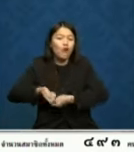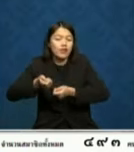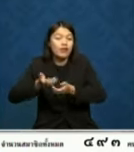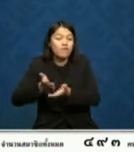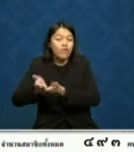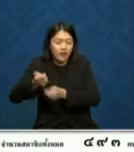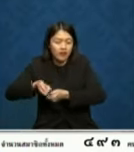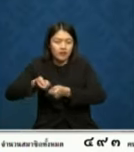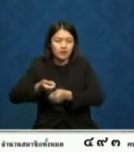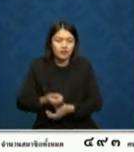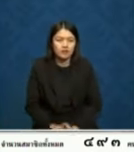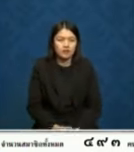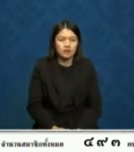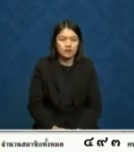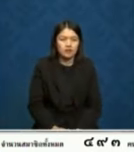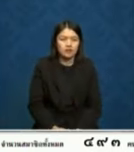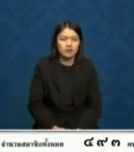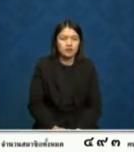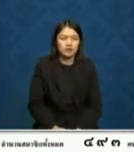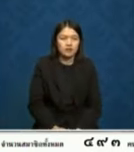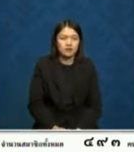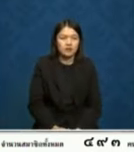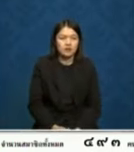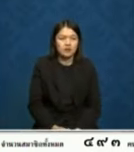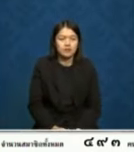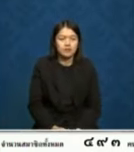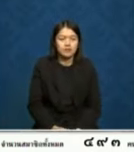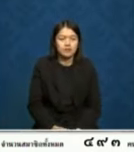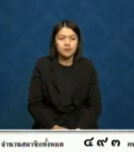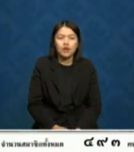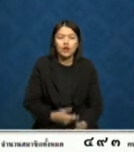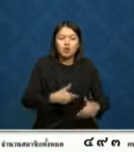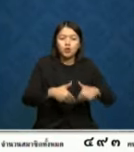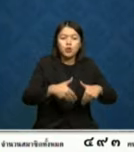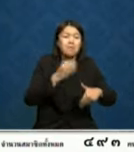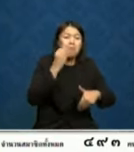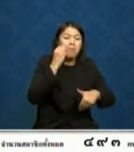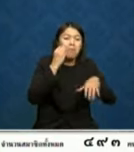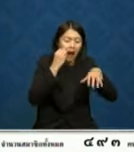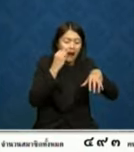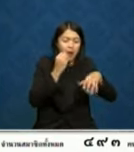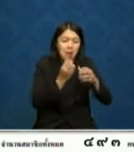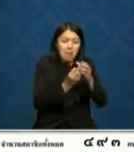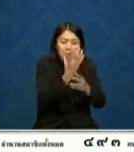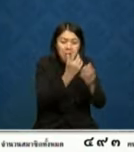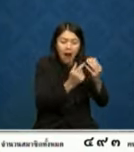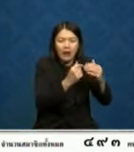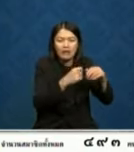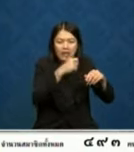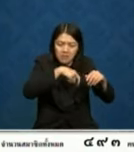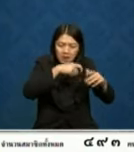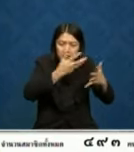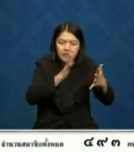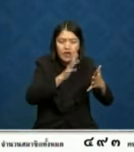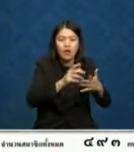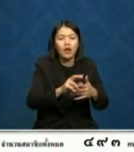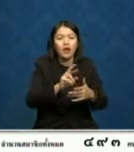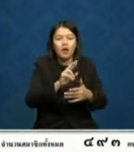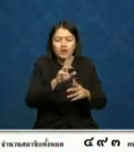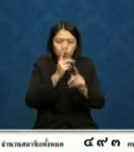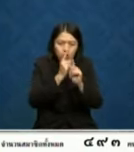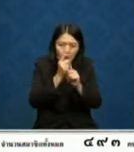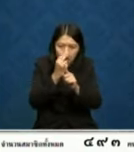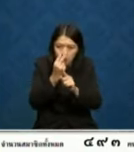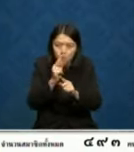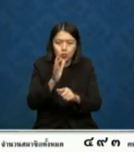ที่ของเกษตรนะครับไม่ใช่ว่าไปแย่งของพื้นที่พี่น้องประชาชนไปปลูกป่าในที่ซ้ำซากไม่มีระบบติดตามนะ